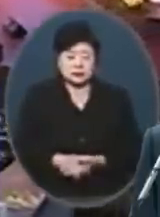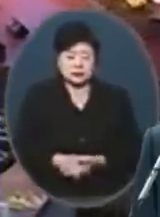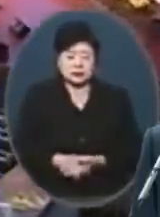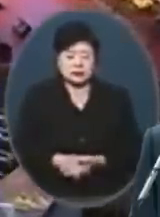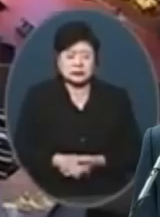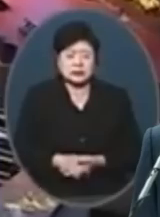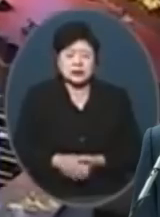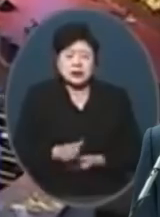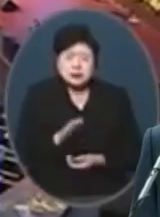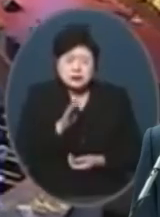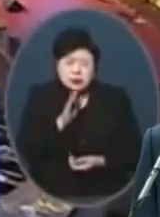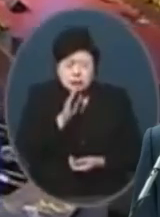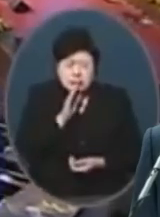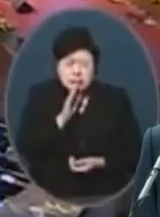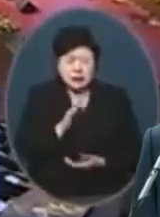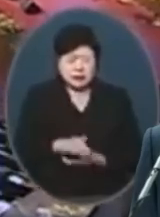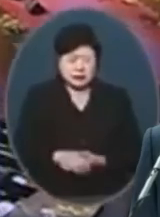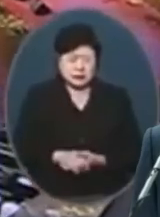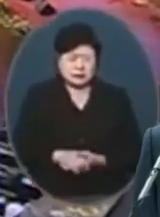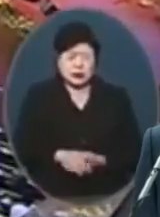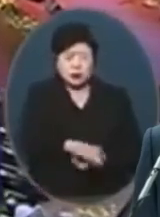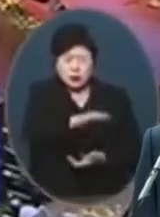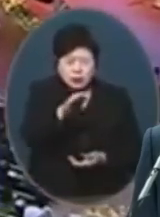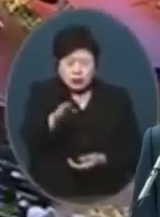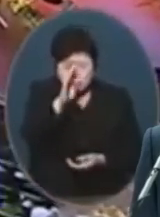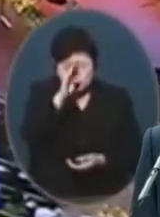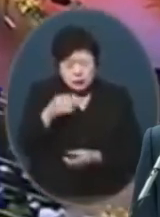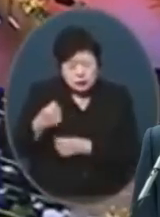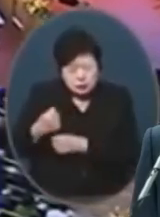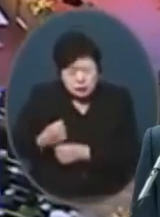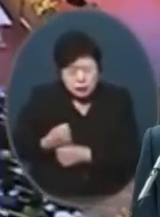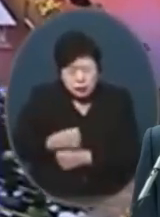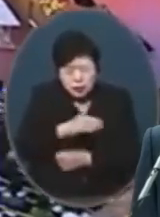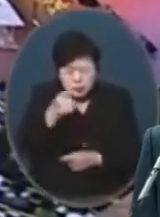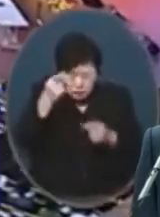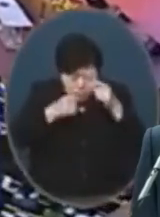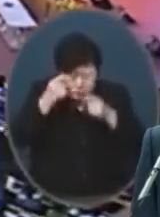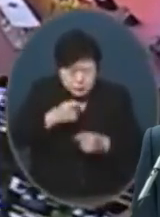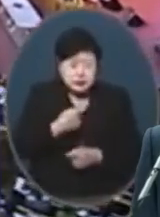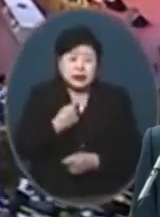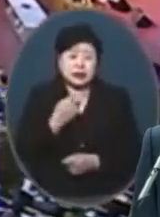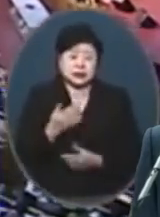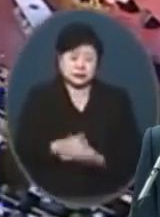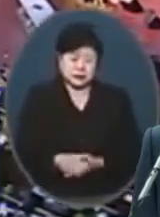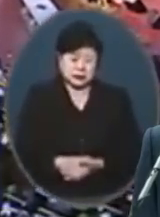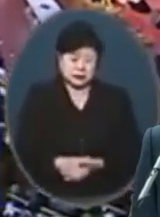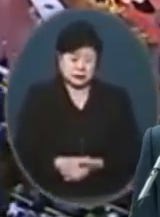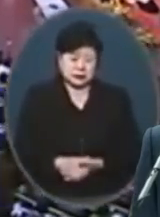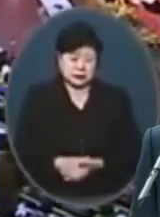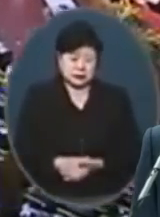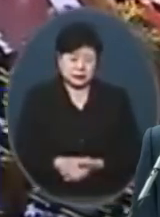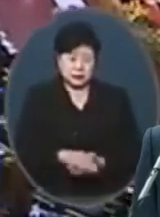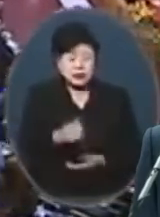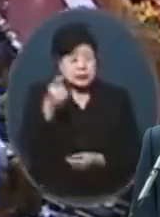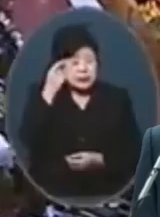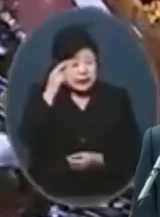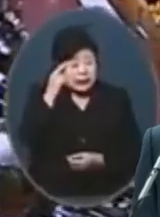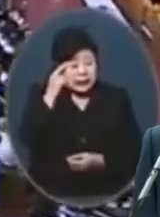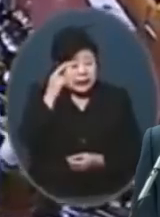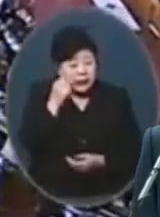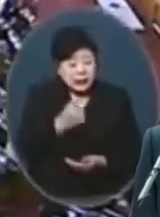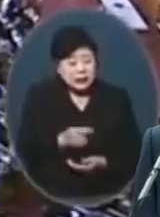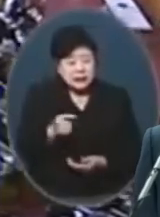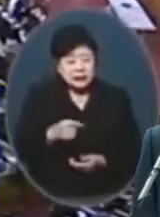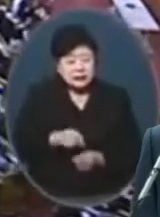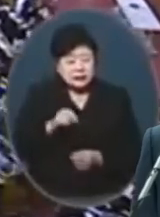가짜로 한 것이 아니고 그는 실로 우리의 질고를 지고 우리의 슬픔을 당했구나. 우리는 생각하기를 그는 징벌을